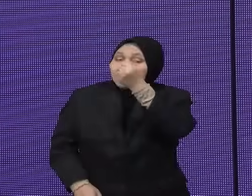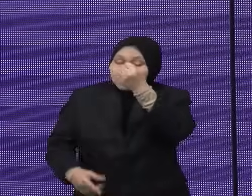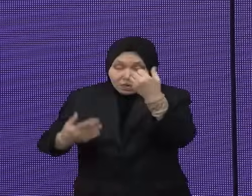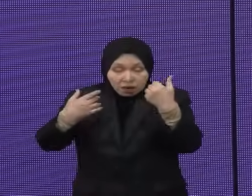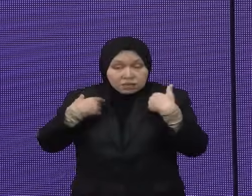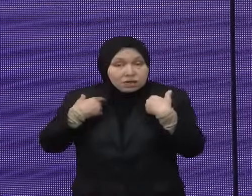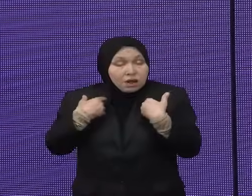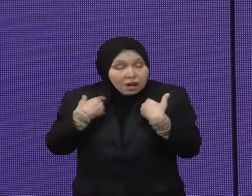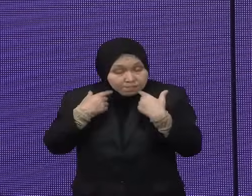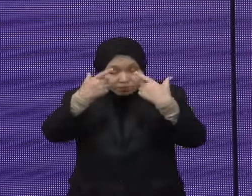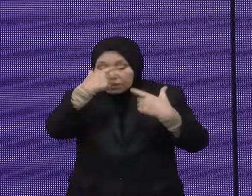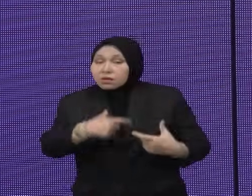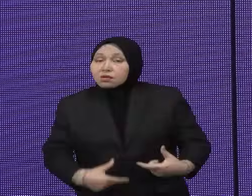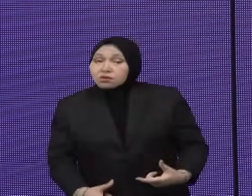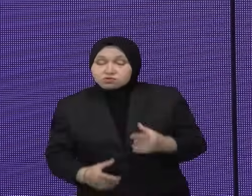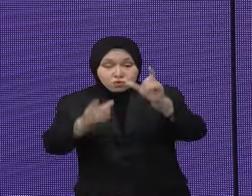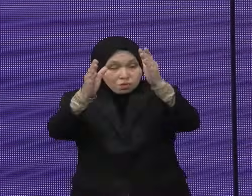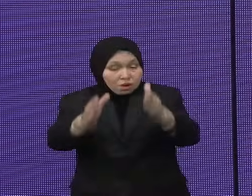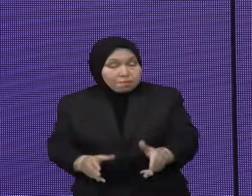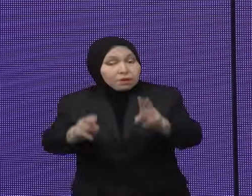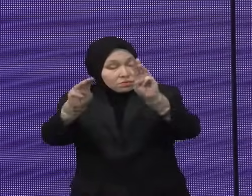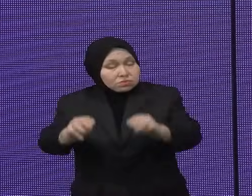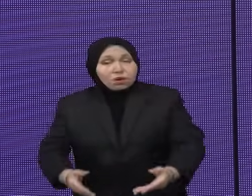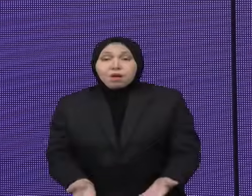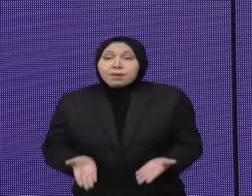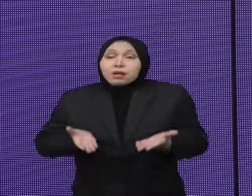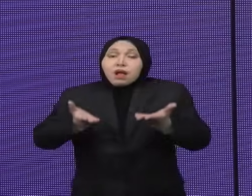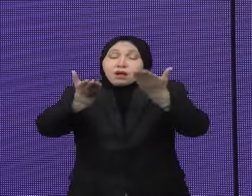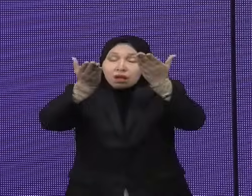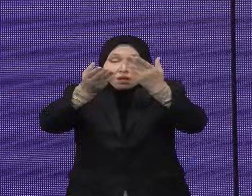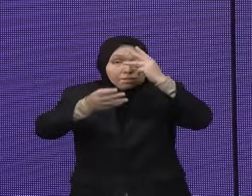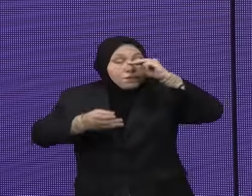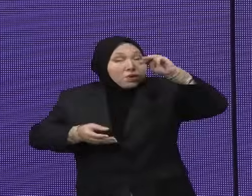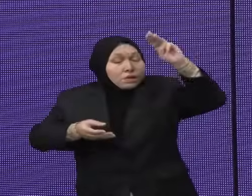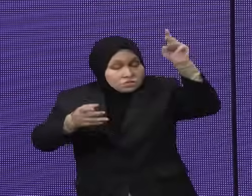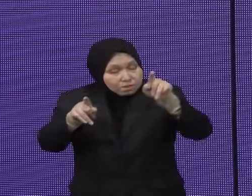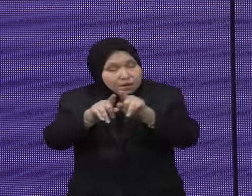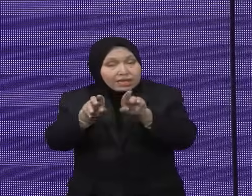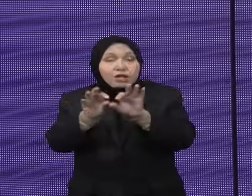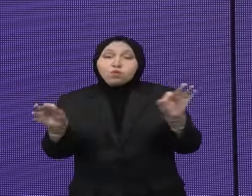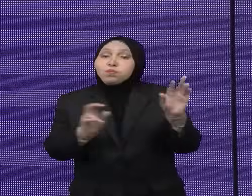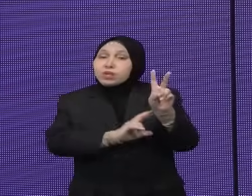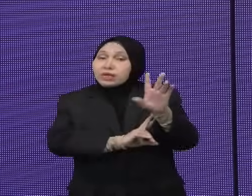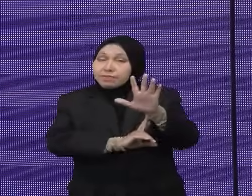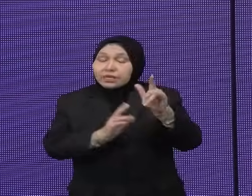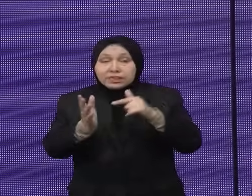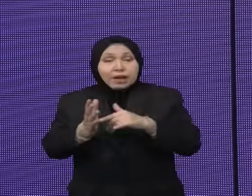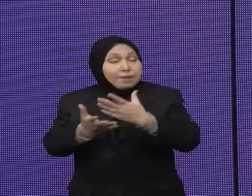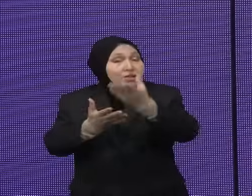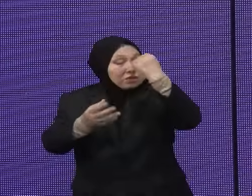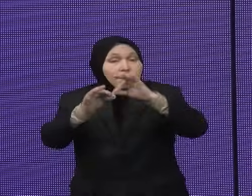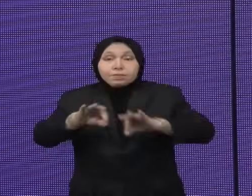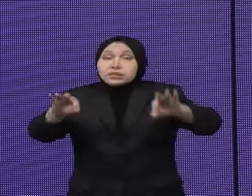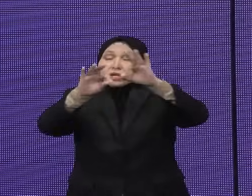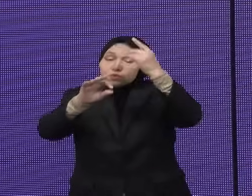dalam seorang individu itu, Allah mengangkat memuliakannya sebagaimana dalam ayat yang ke-20-25 ini. Jadi ini pelajaran penting untuk